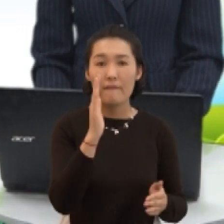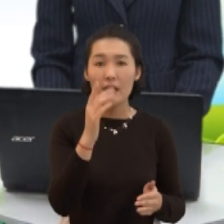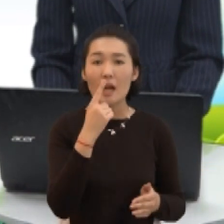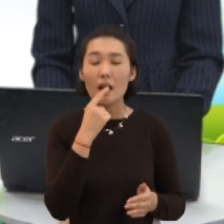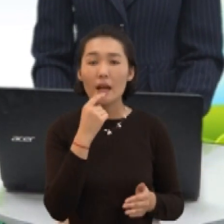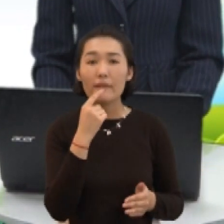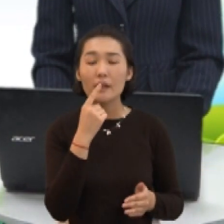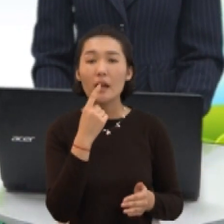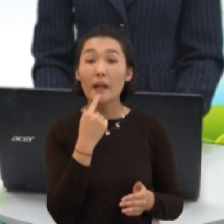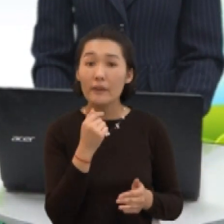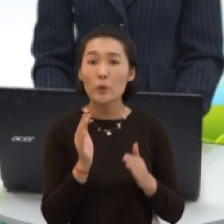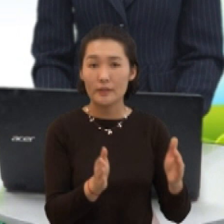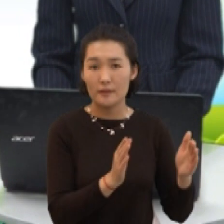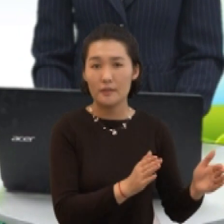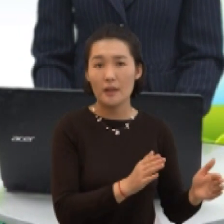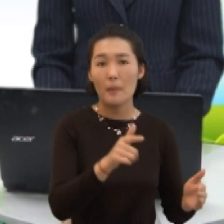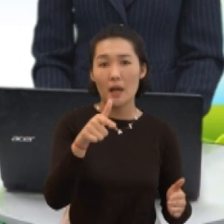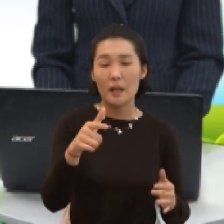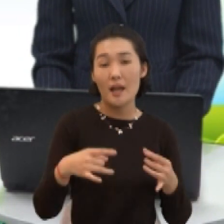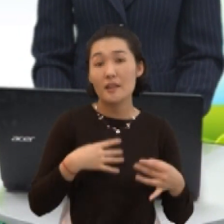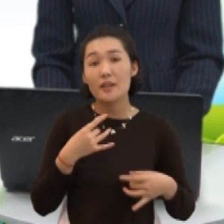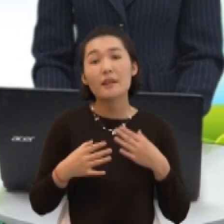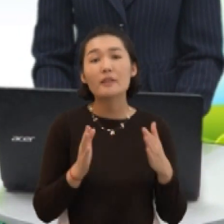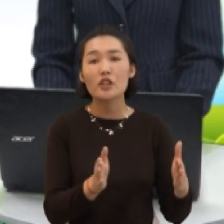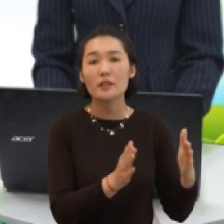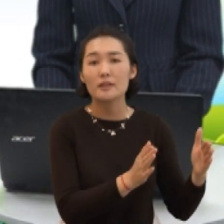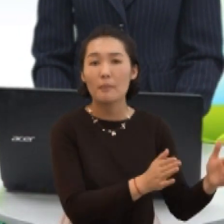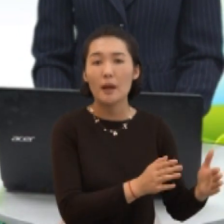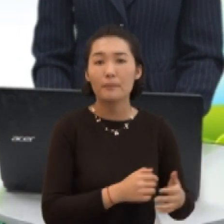Кровеносная система. Г. Нервная система.